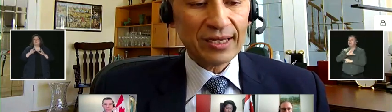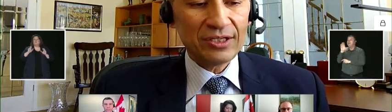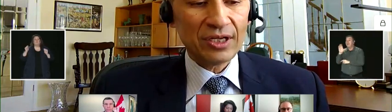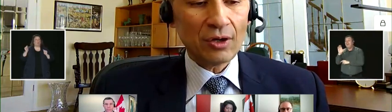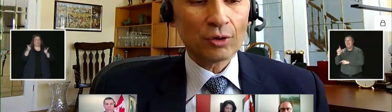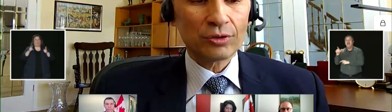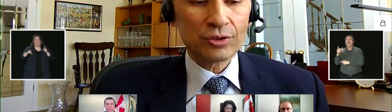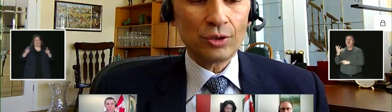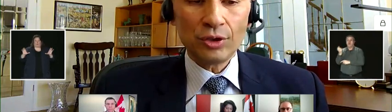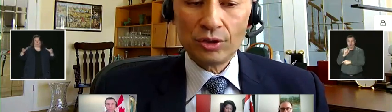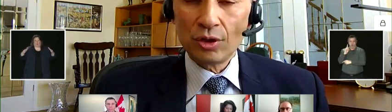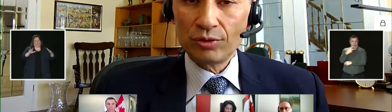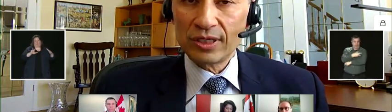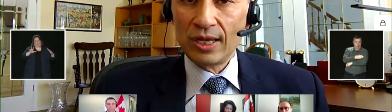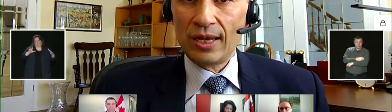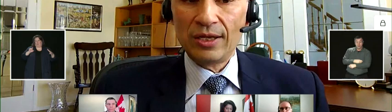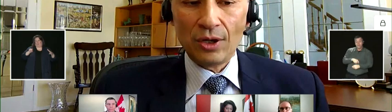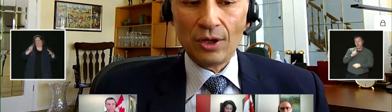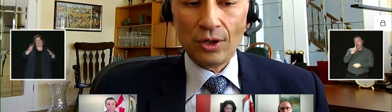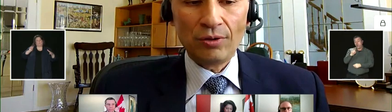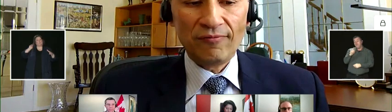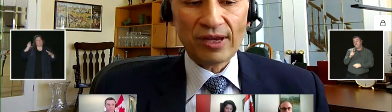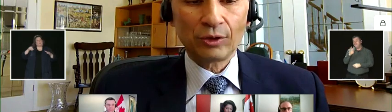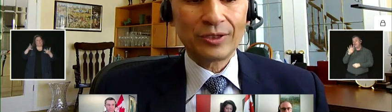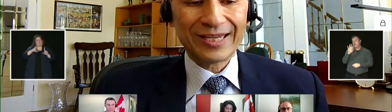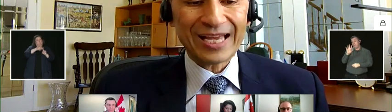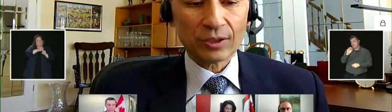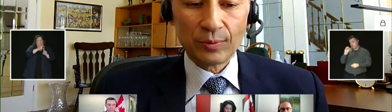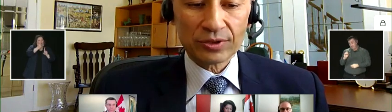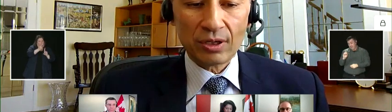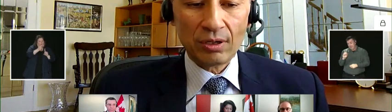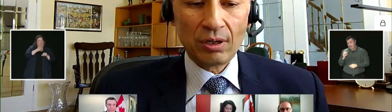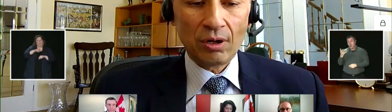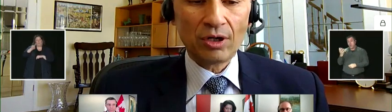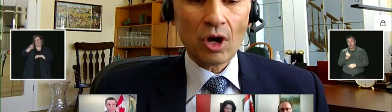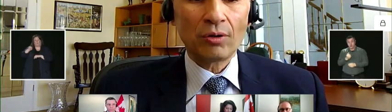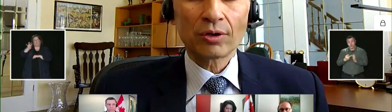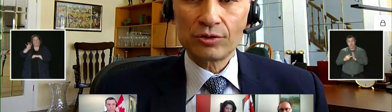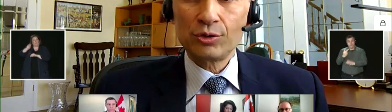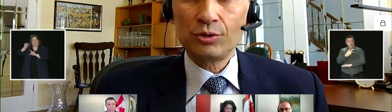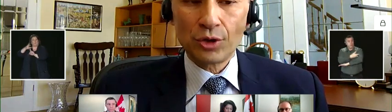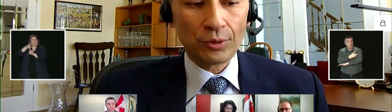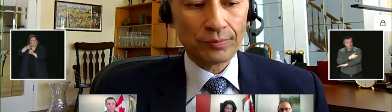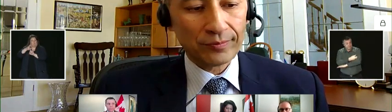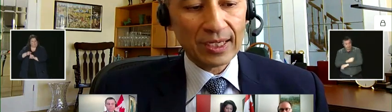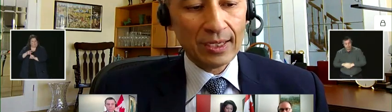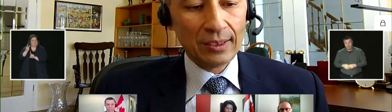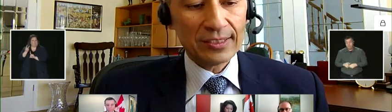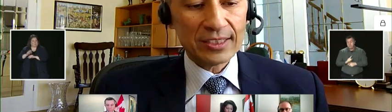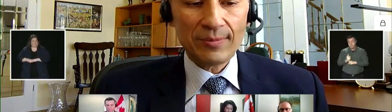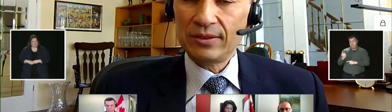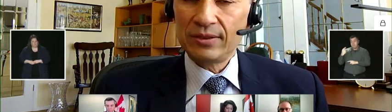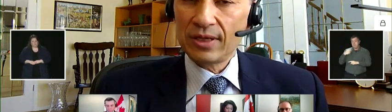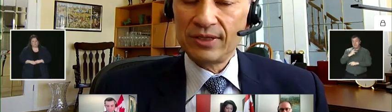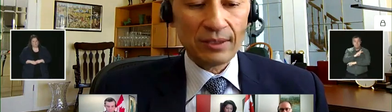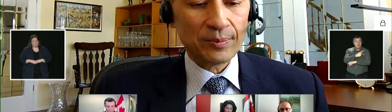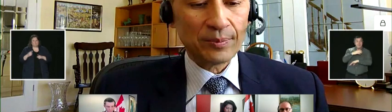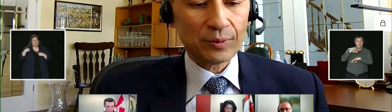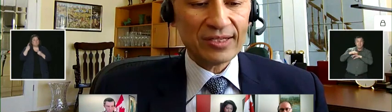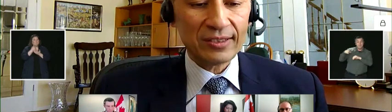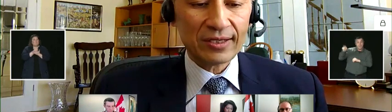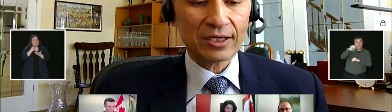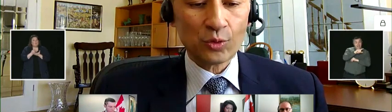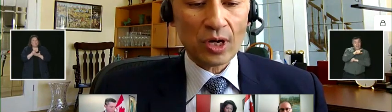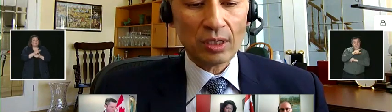3,6 % des Canadiens ont reçu une dose et 1,4 % en ont reçu deux. La semaine dernière,